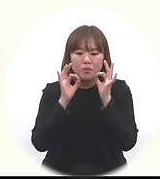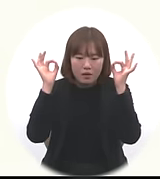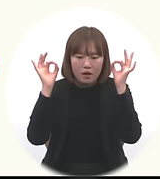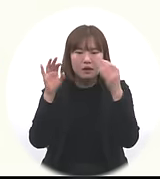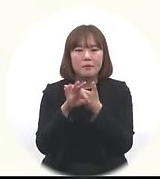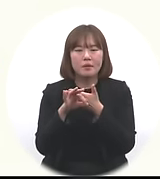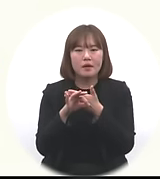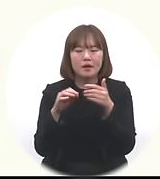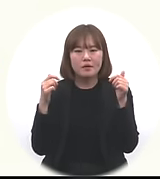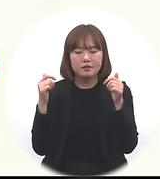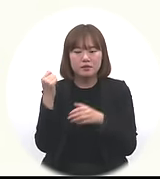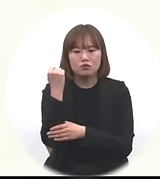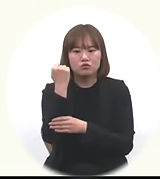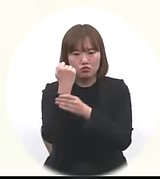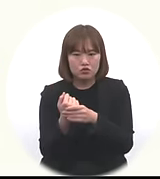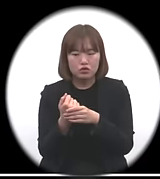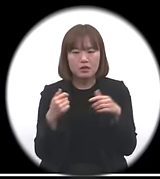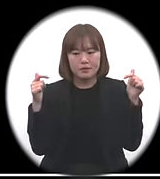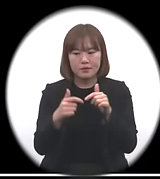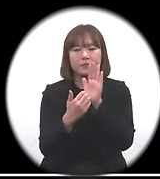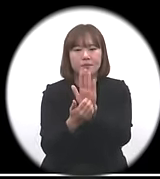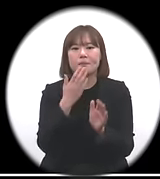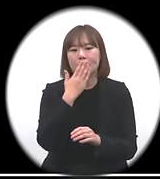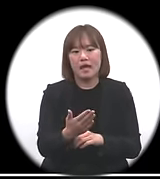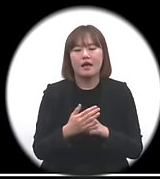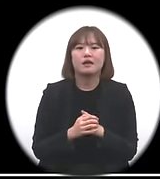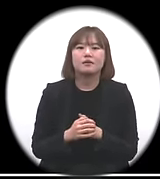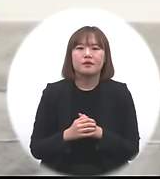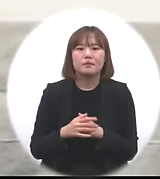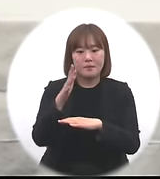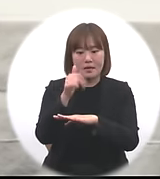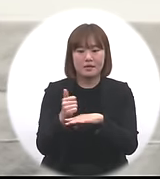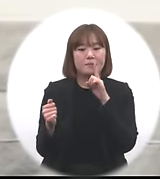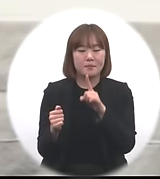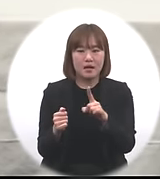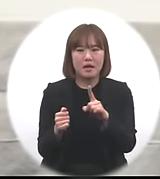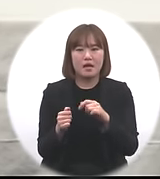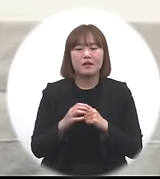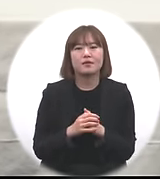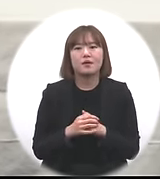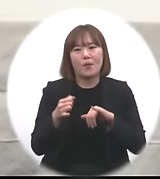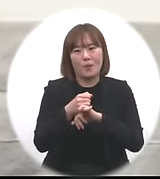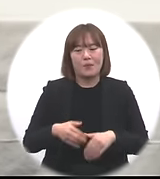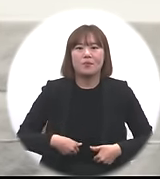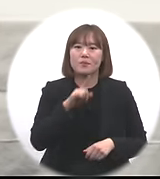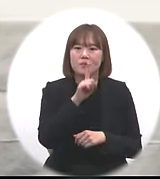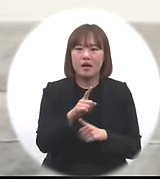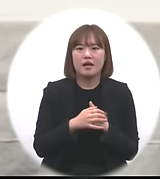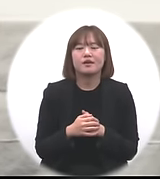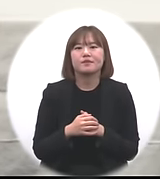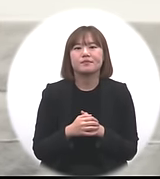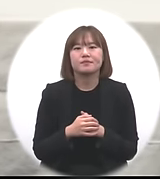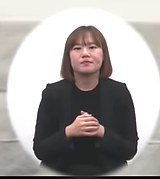충치가 진행되는 걸 막을 수 있는 거죠. 자, 마지막 얘기는 올바른 치아 홈메우기가 필요하다고 말씀드렸어요. 그리고 치아 맹추라는 건